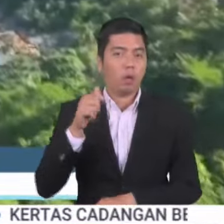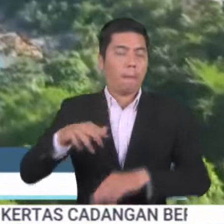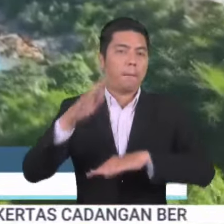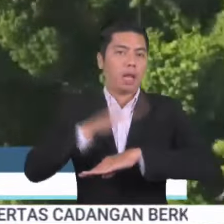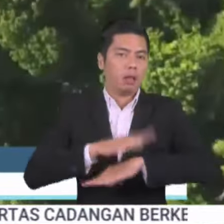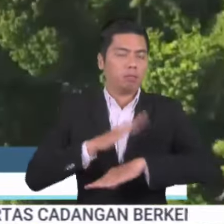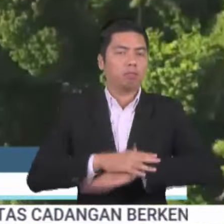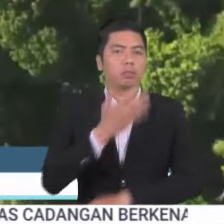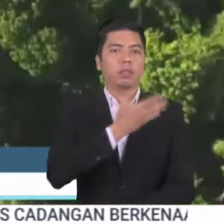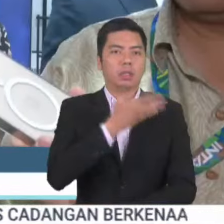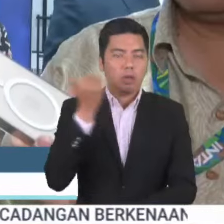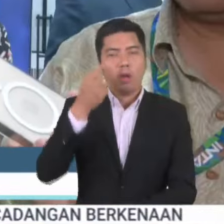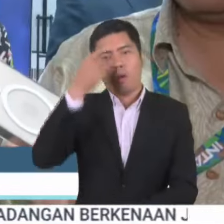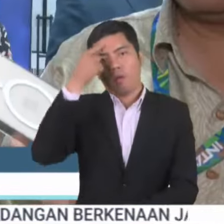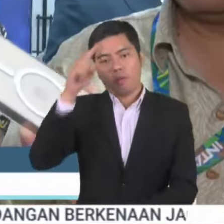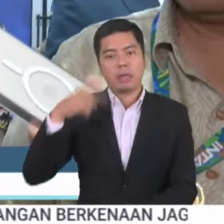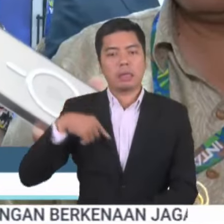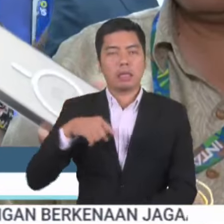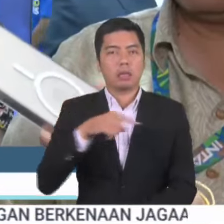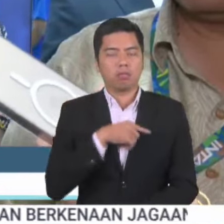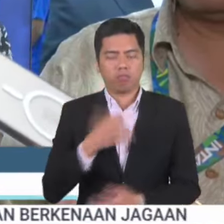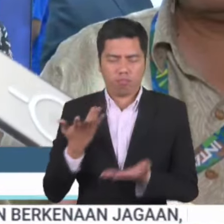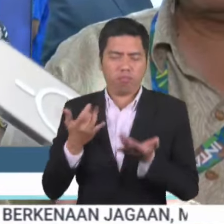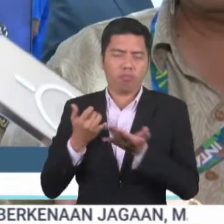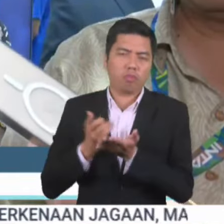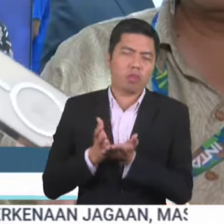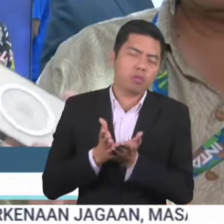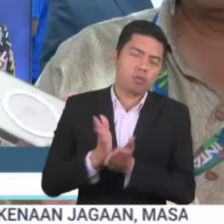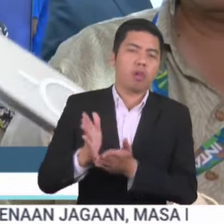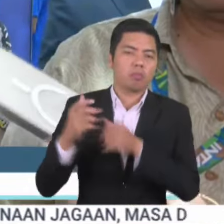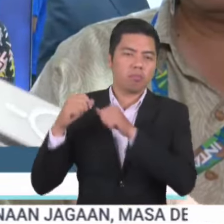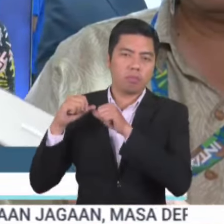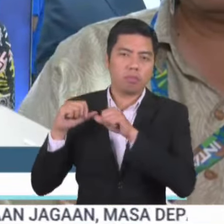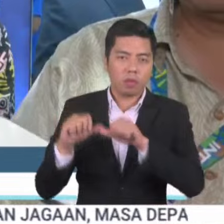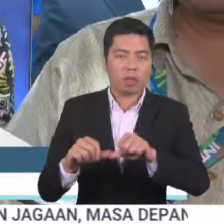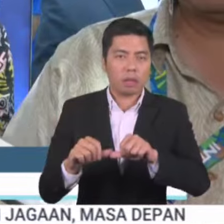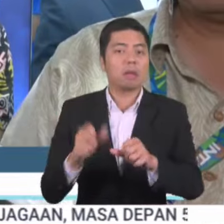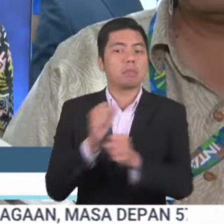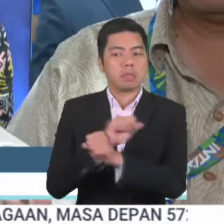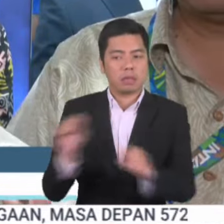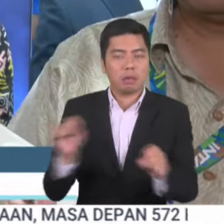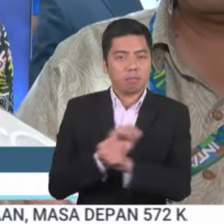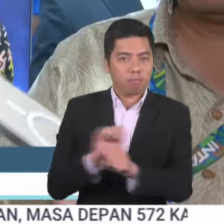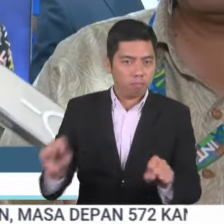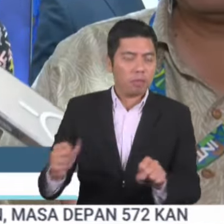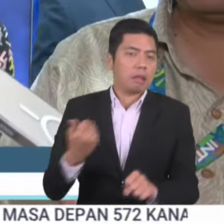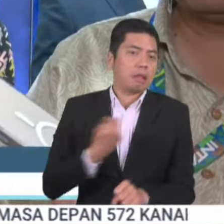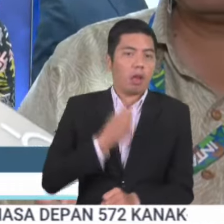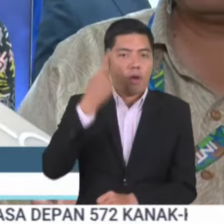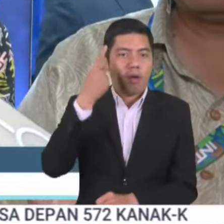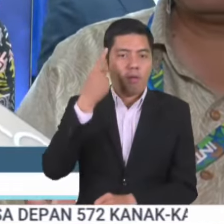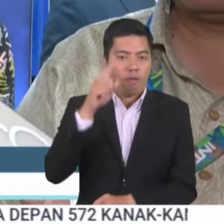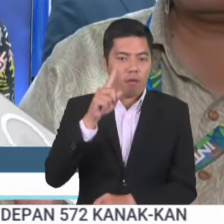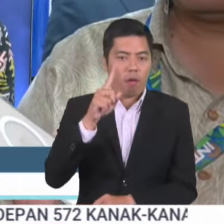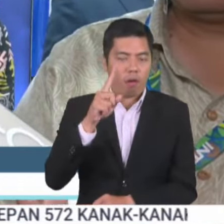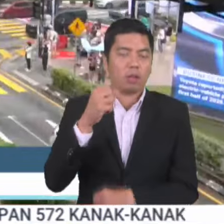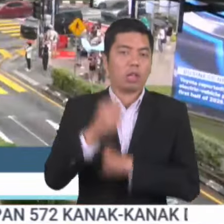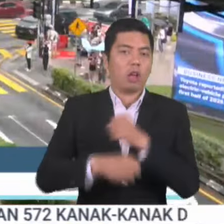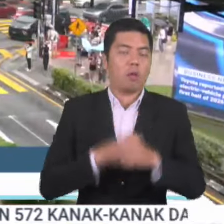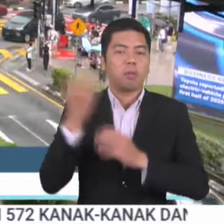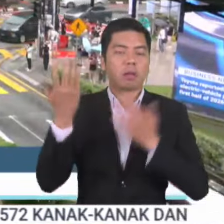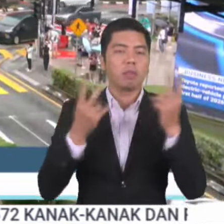yang cukup baik untuk kita meneruskan ataupun untuk kita mempersiapkan diri bagi Tahun Melaut Malaysia